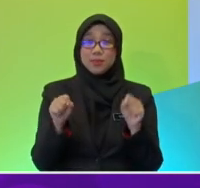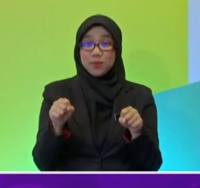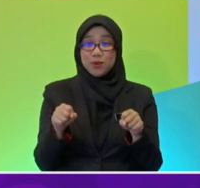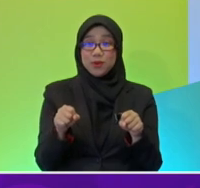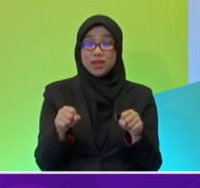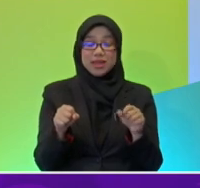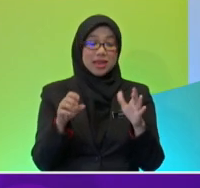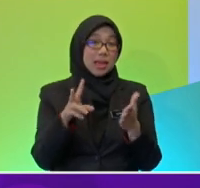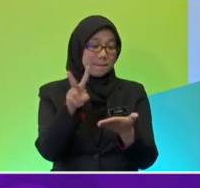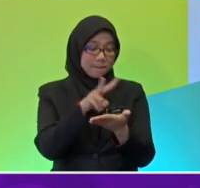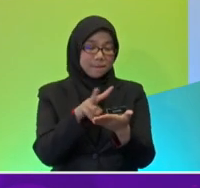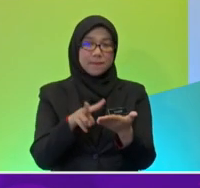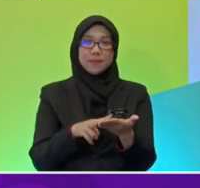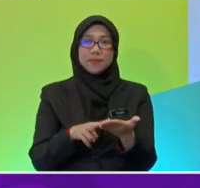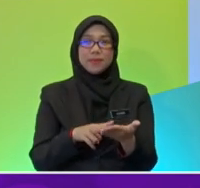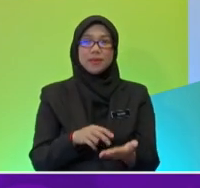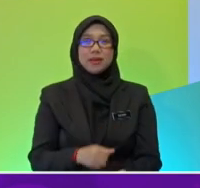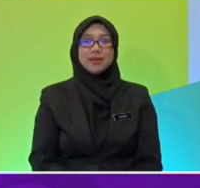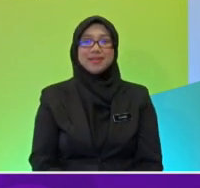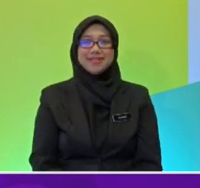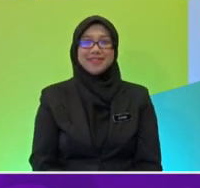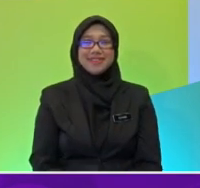Coba bacakan saya